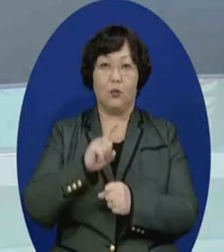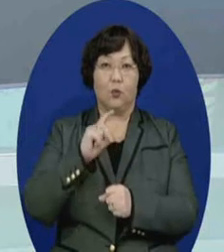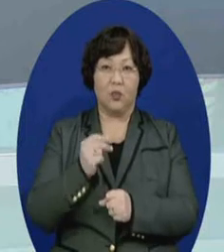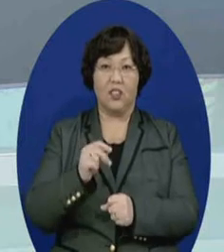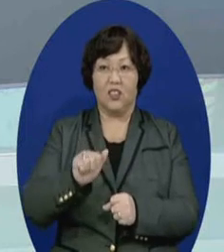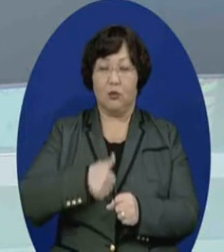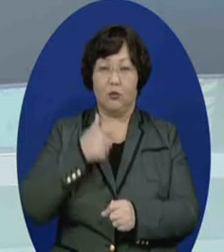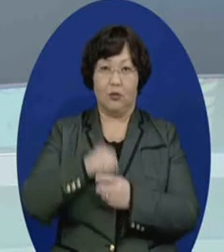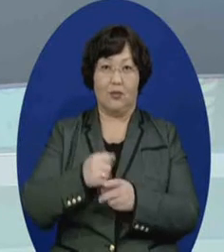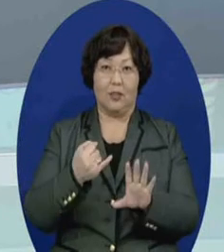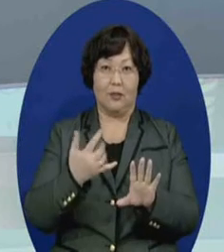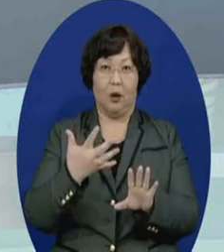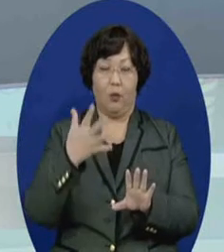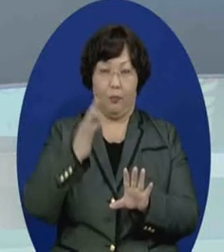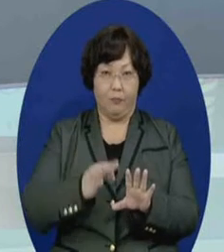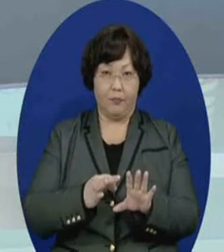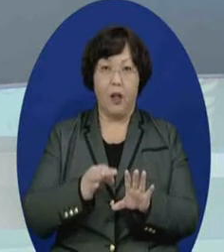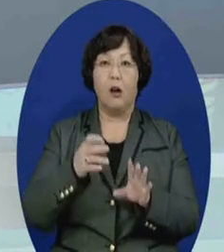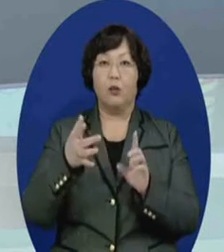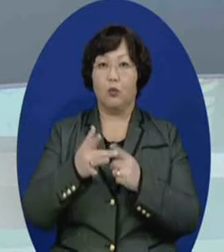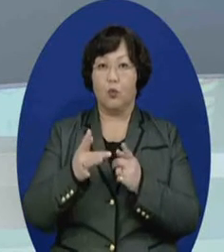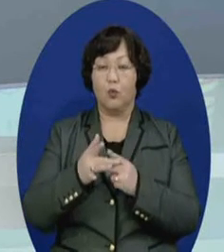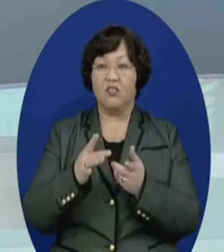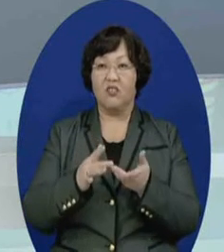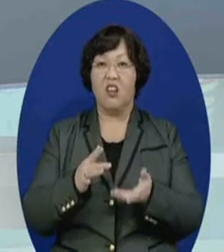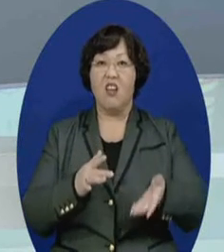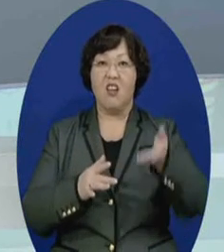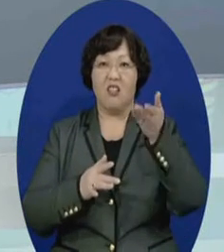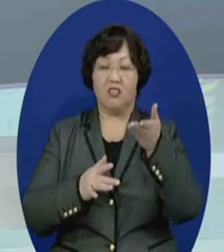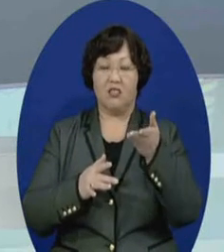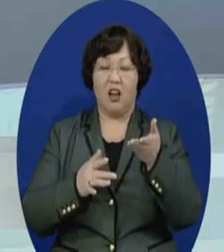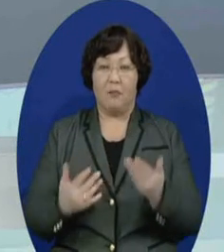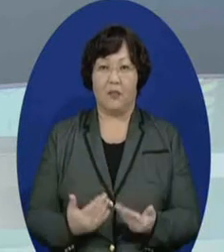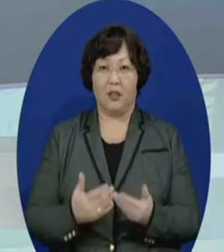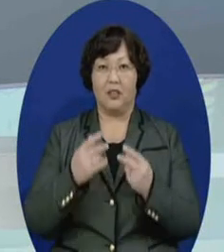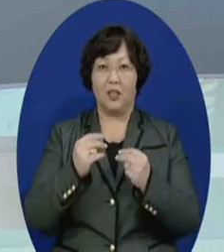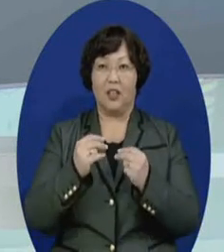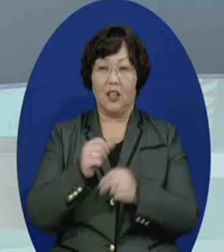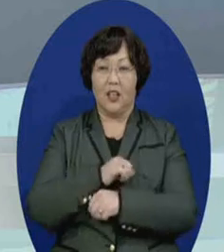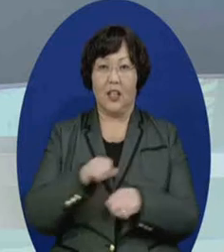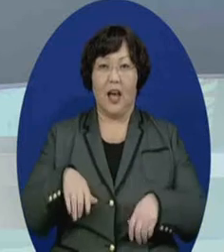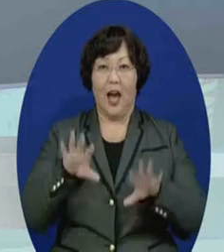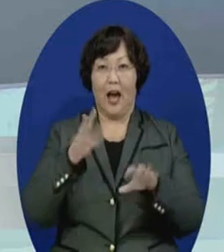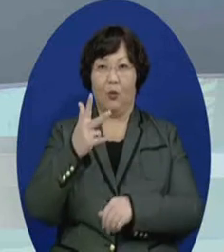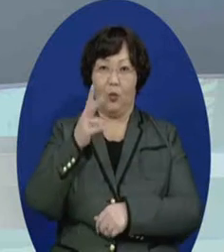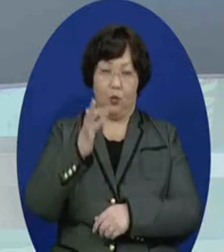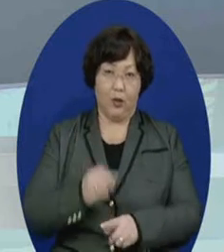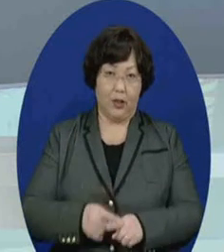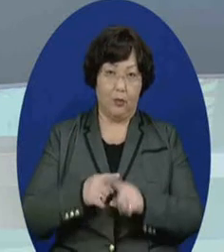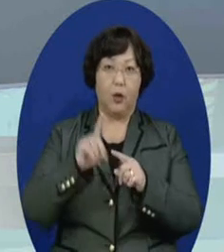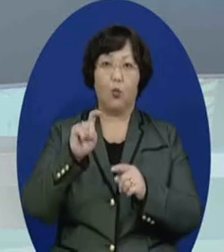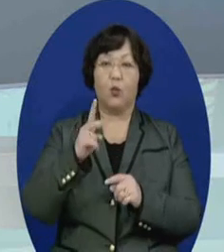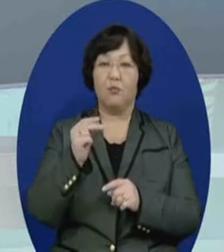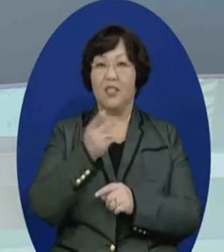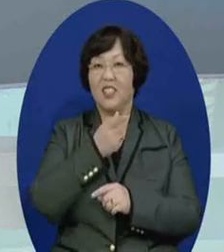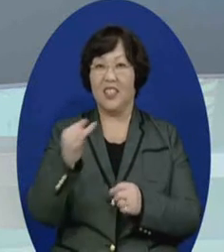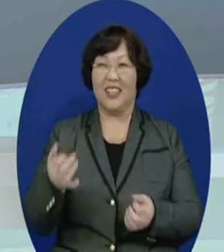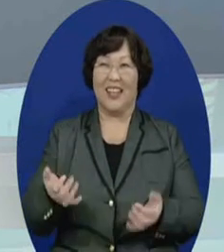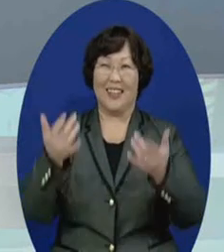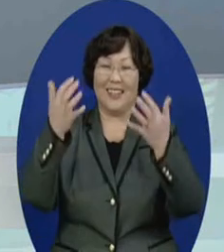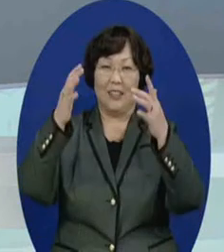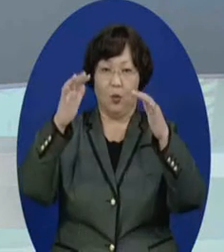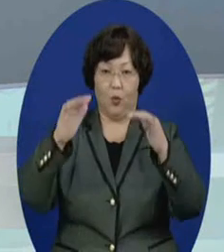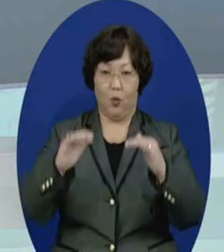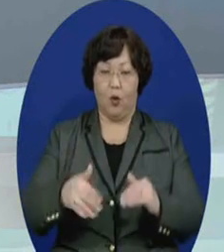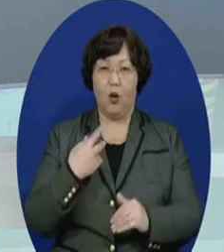оролцооны түвшин 65% хүрнэ, дундаж болон түүнээс дээш давхаргын иргэдийн эзлэх хувийг 13% өсгөж, хөдөлмжийн хялгаралтыг